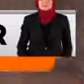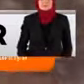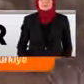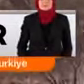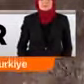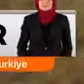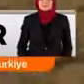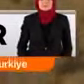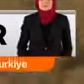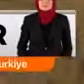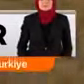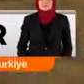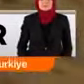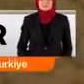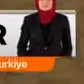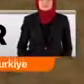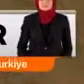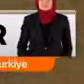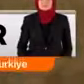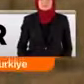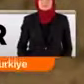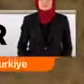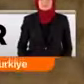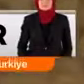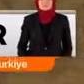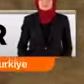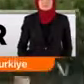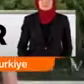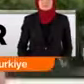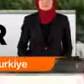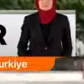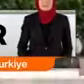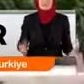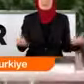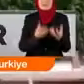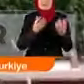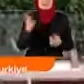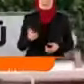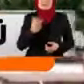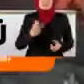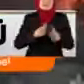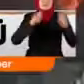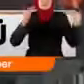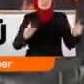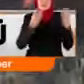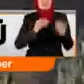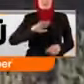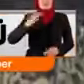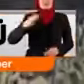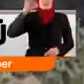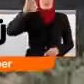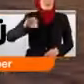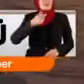şahsı aranıyor ve alevlerin hızlı büyüdüğü bir diğer nokta ise